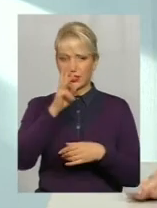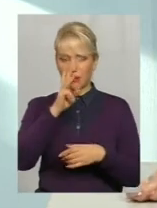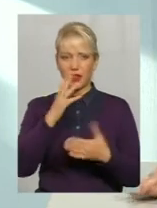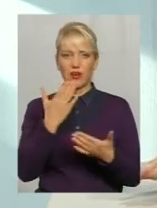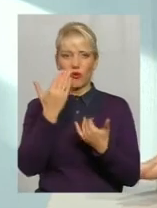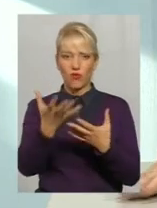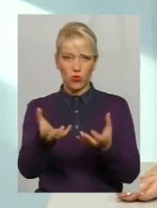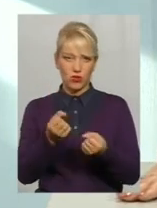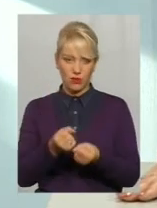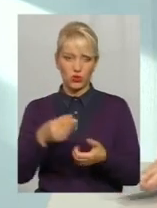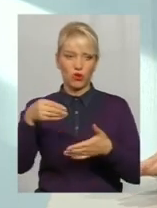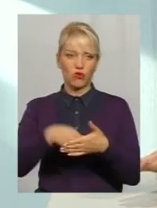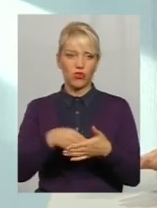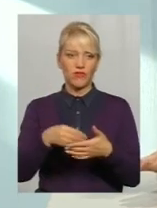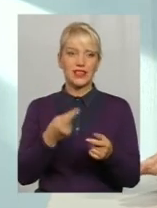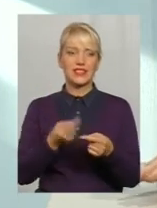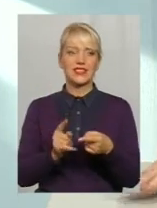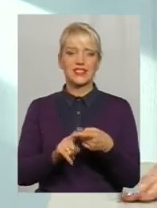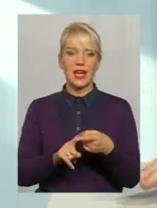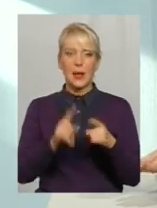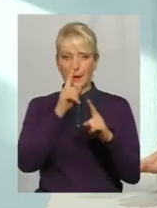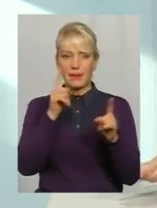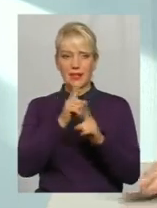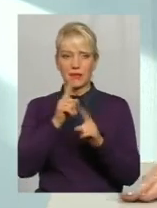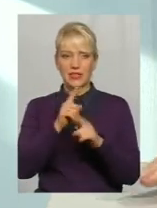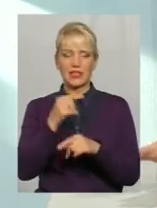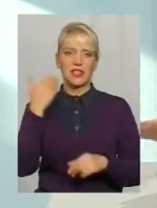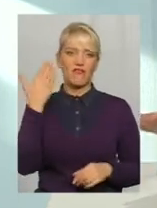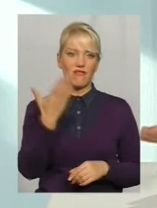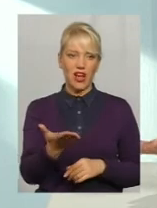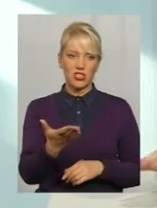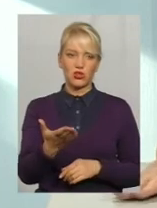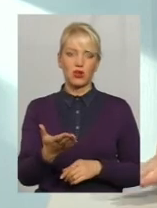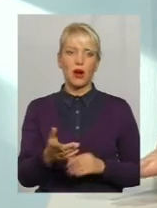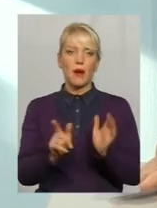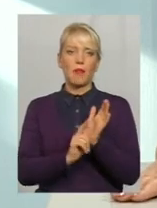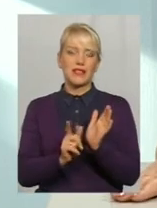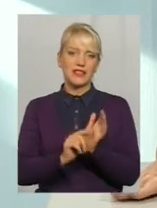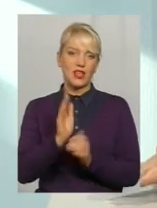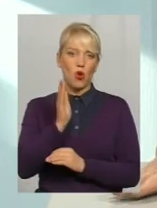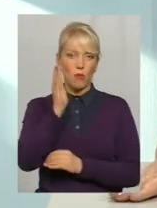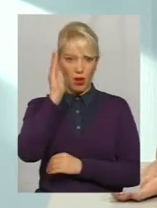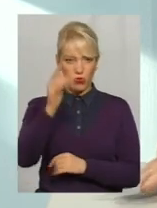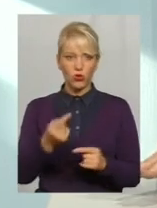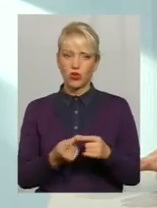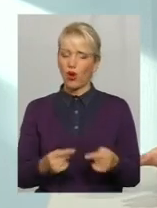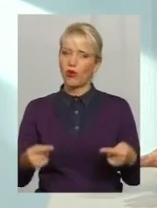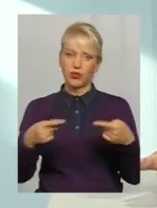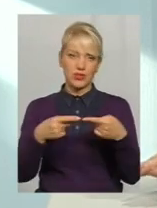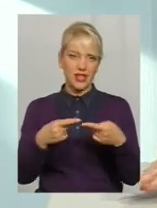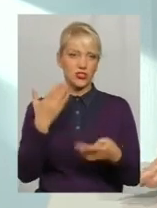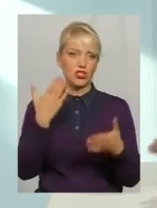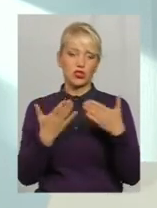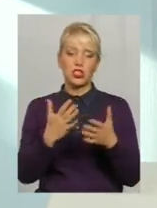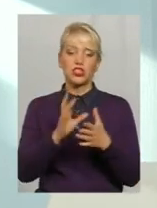ви отримуєте в конверті, це мінімізація вашого пенсійного майбутнього. Однозначно, чим більша